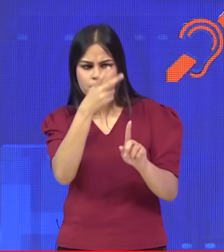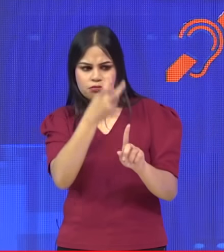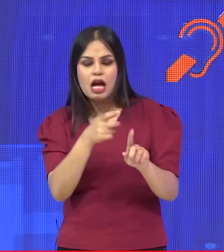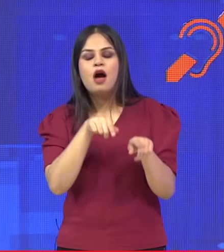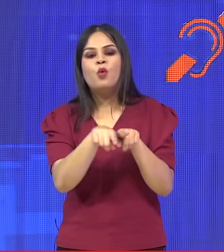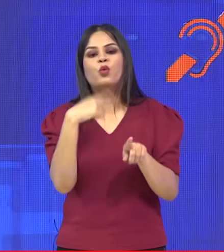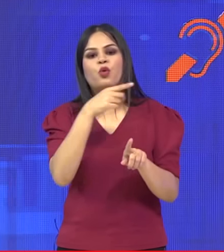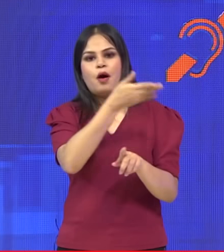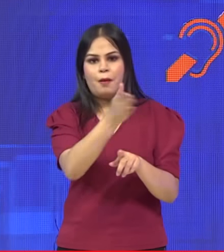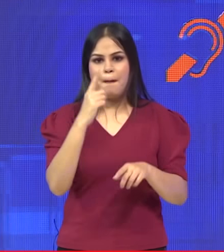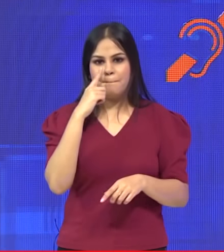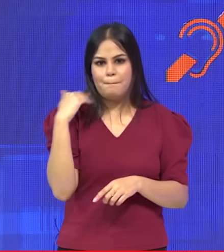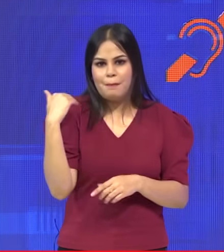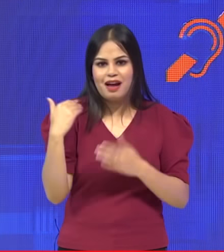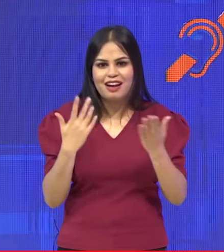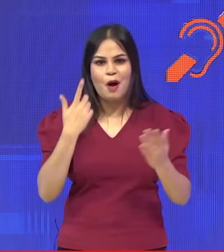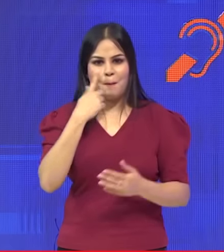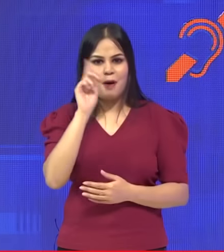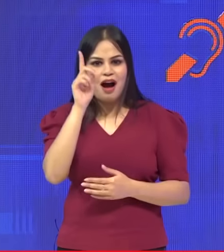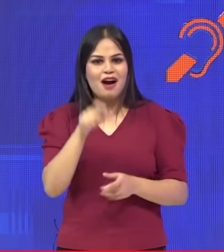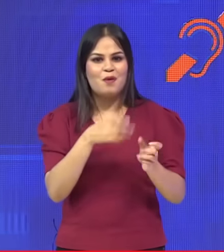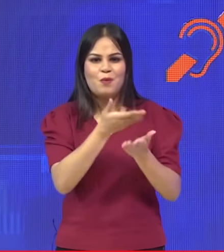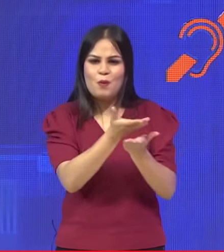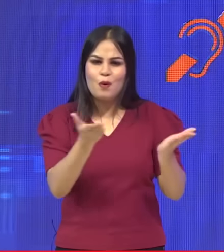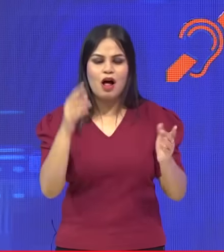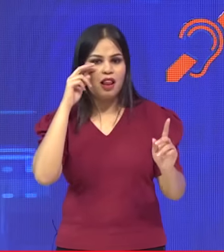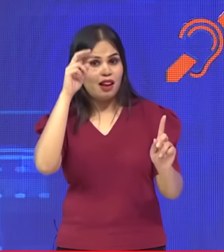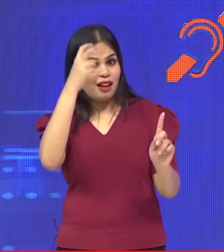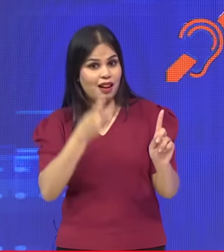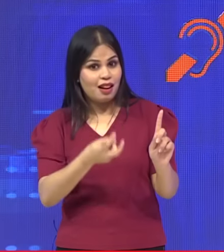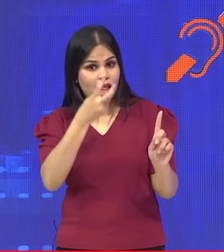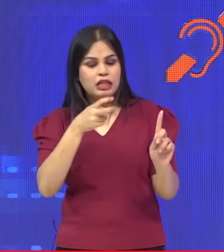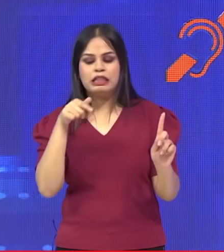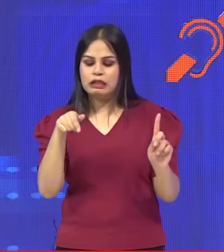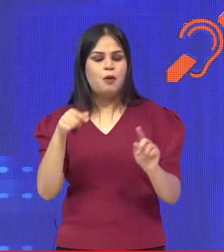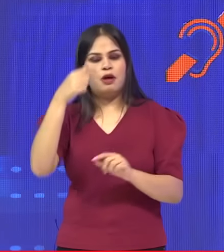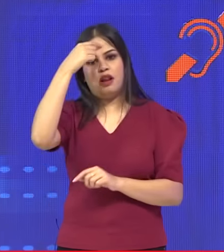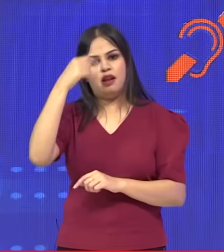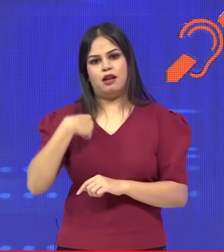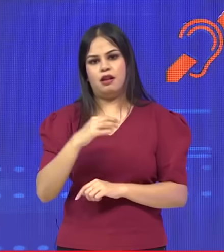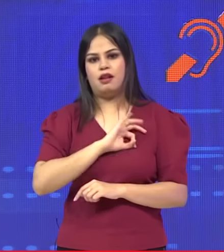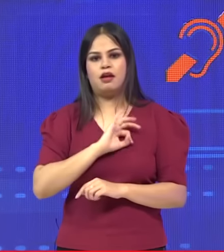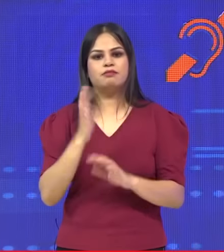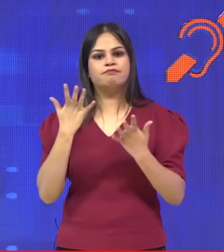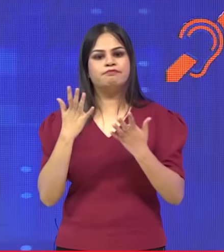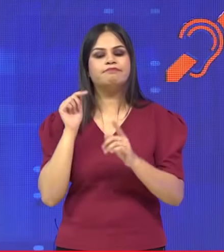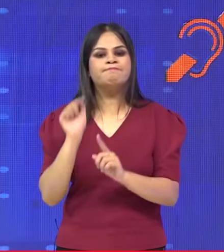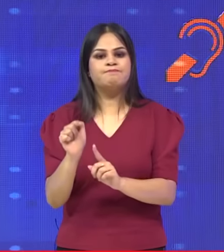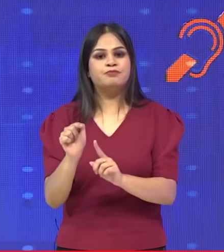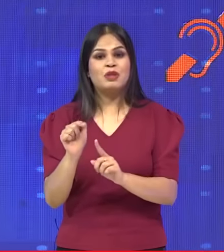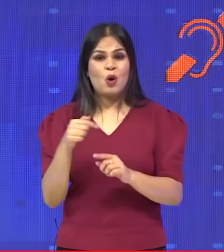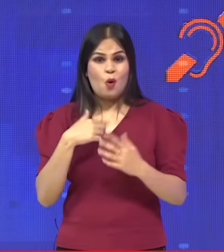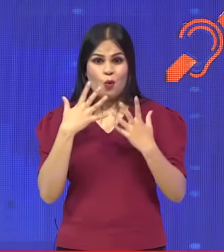बहाने आपकी बीवियों को आपकी मां को वो मुझे अच्छा नहीं लगता तो आई डोंट वांट